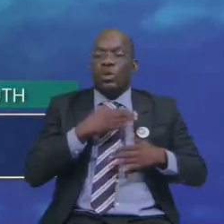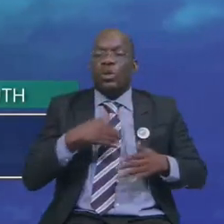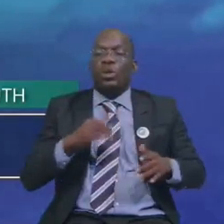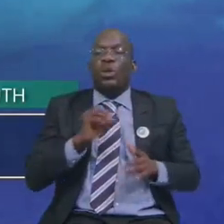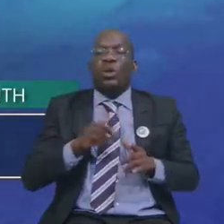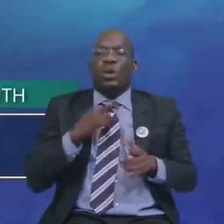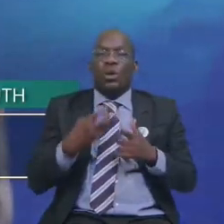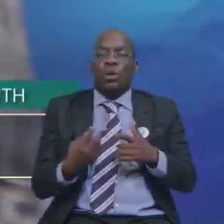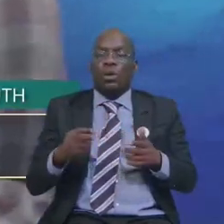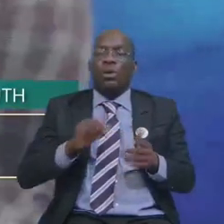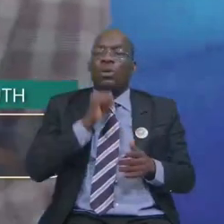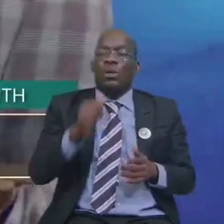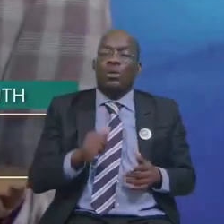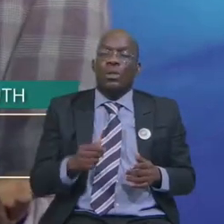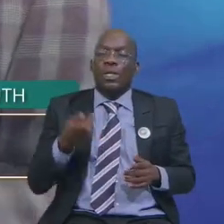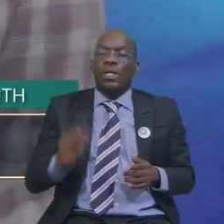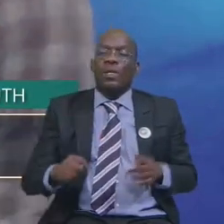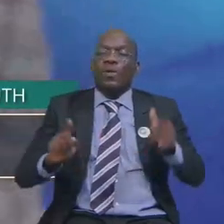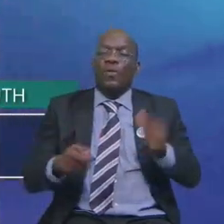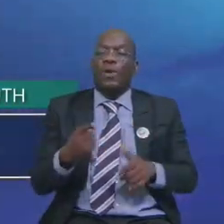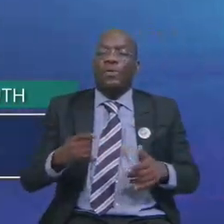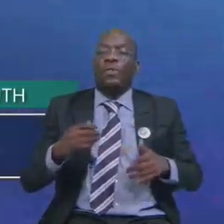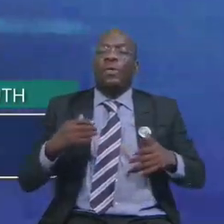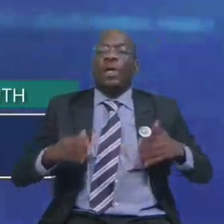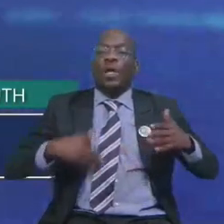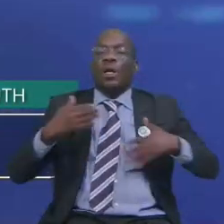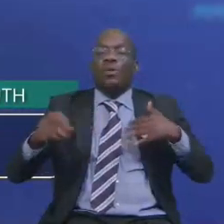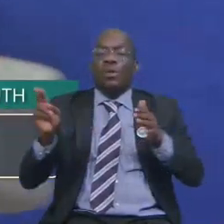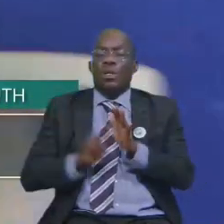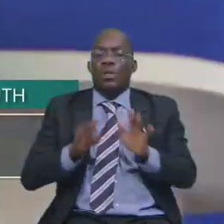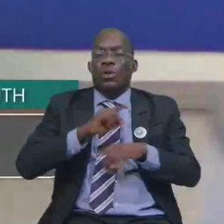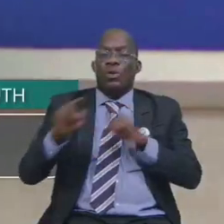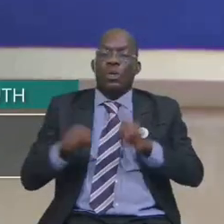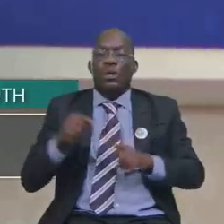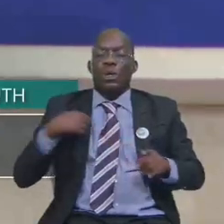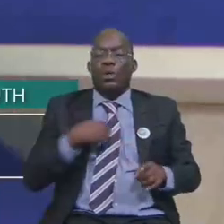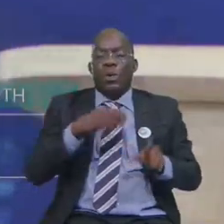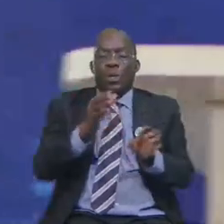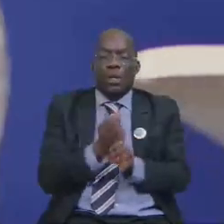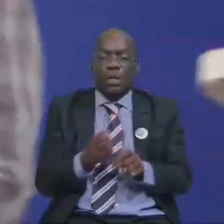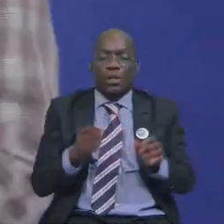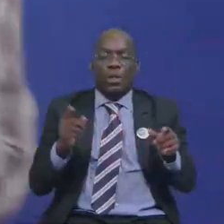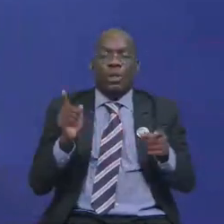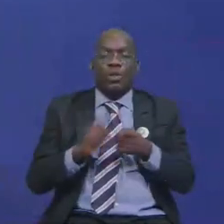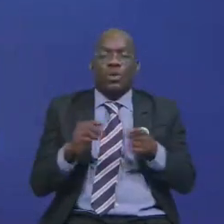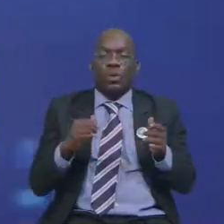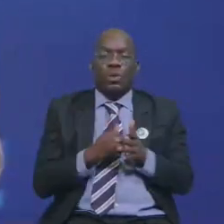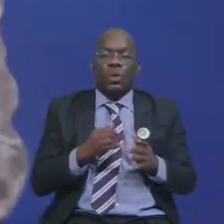de départ quand nous sommes retrouvés dans cette situation il va vous illustrer un élève